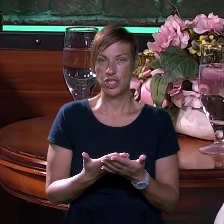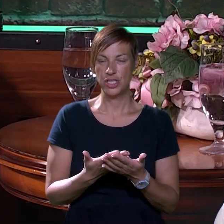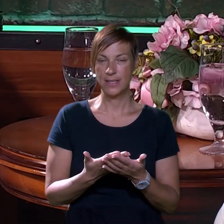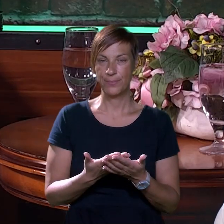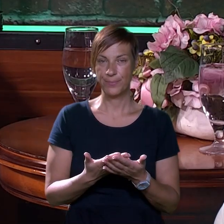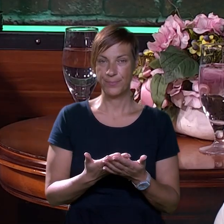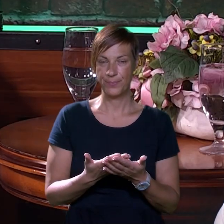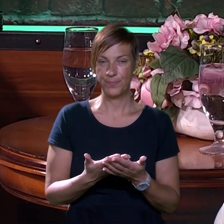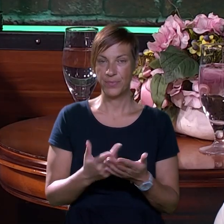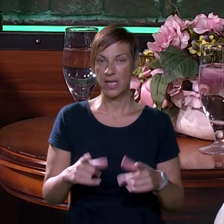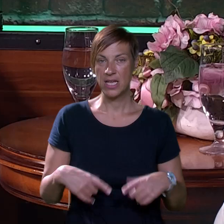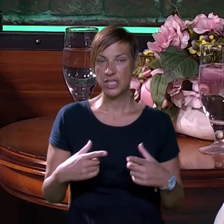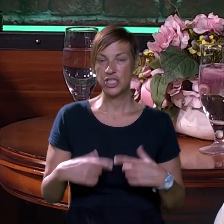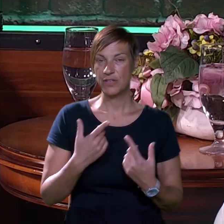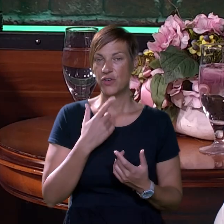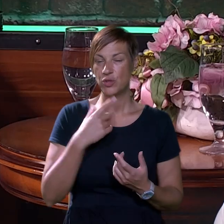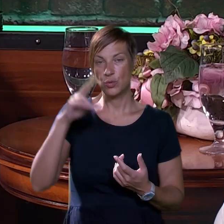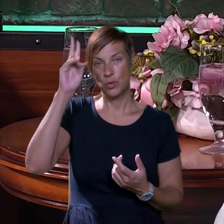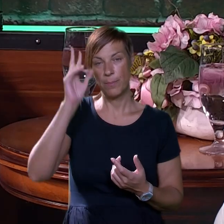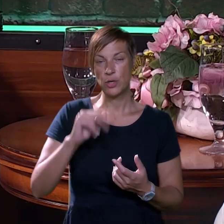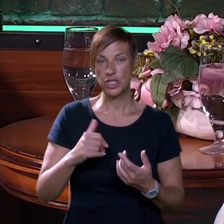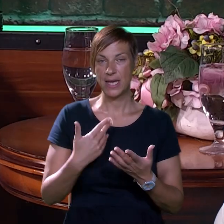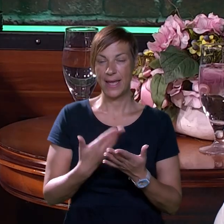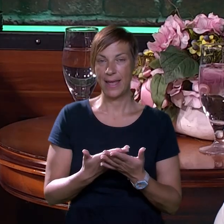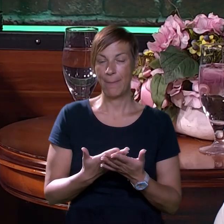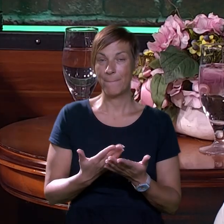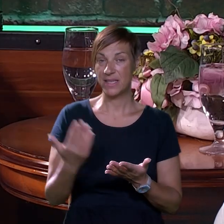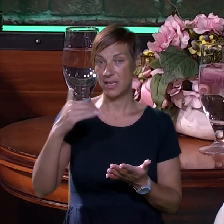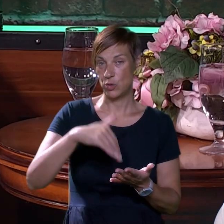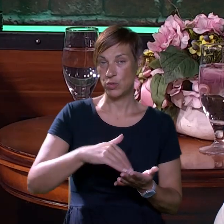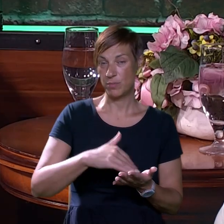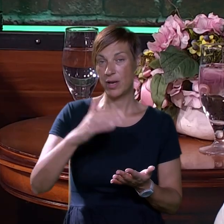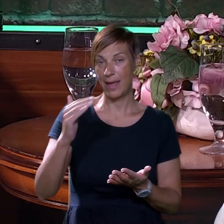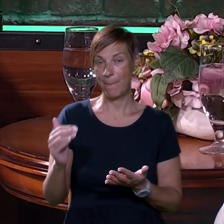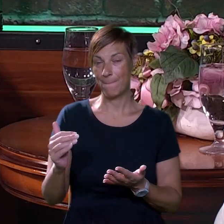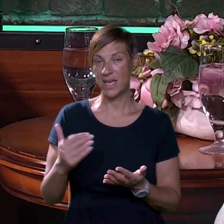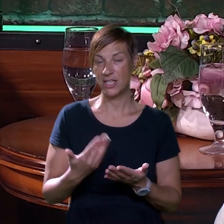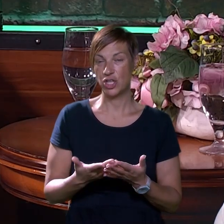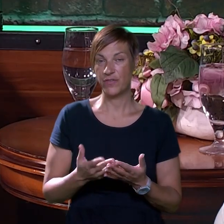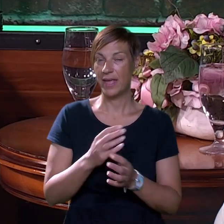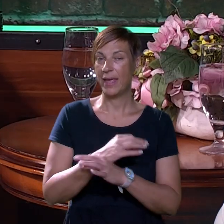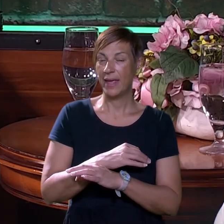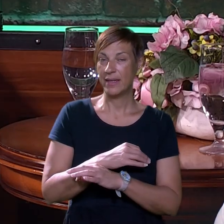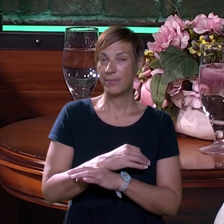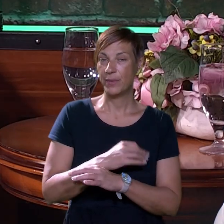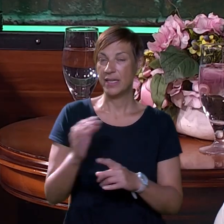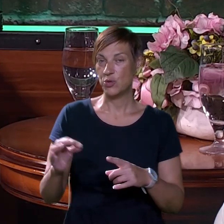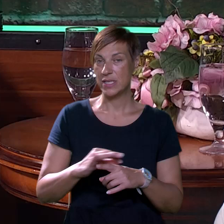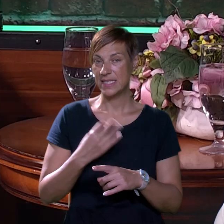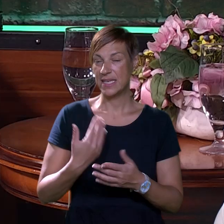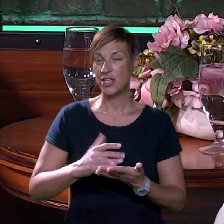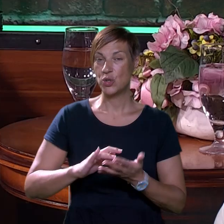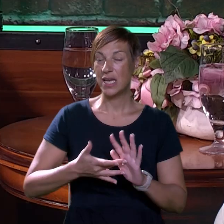o životu koji može imati i uspone i padove, i patnje i radosti.